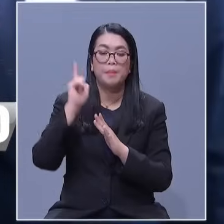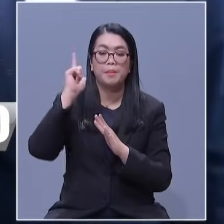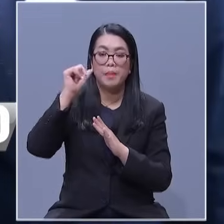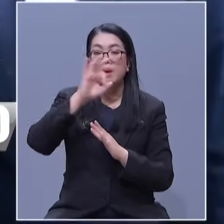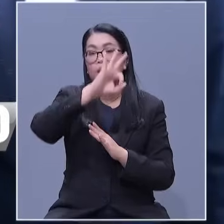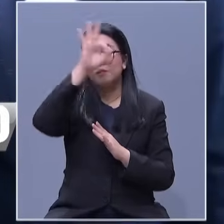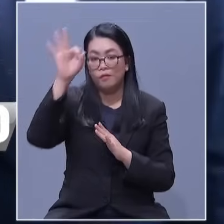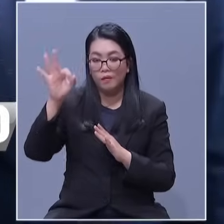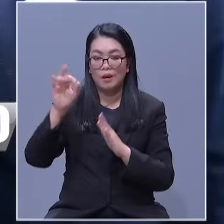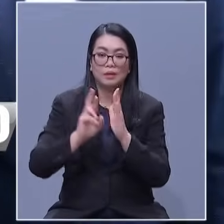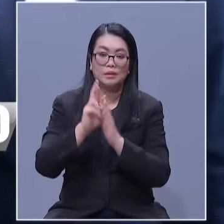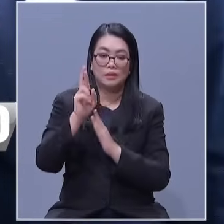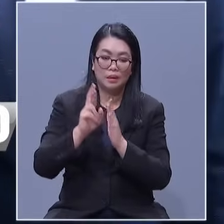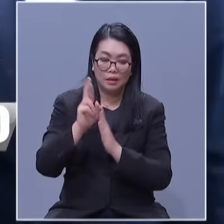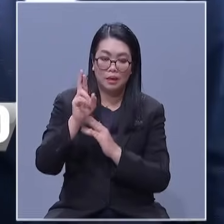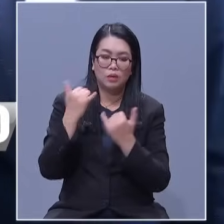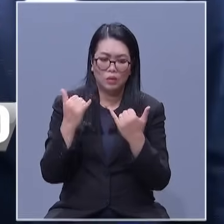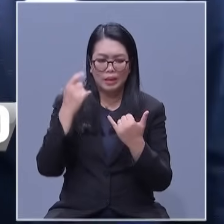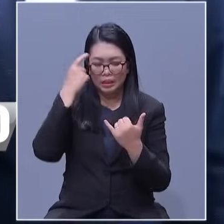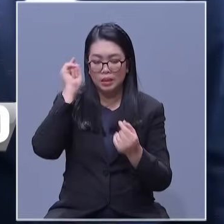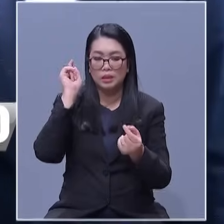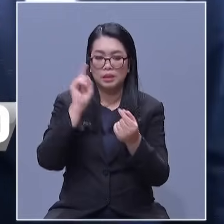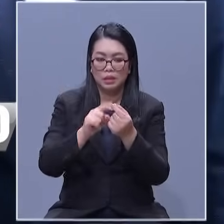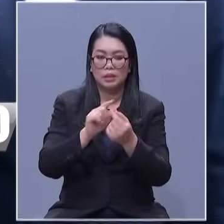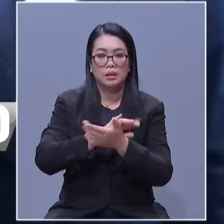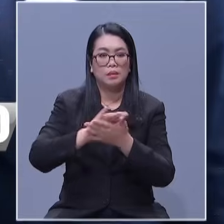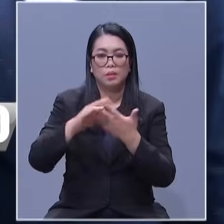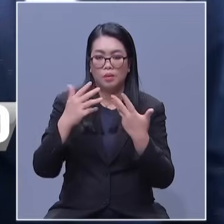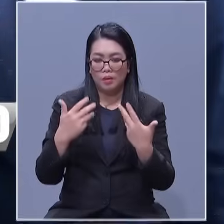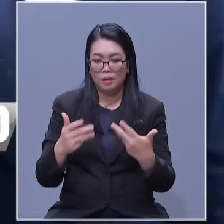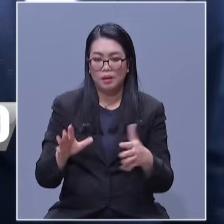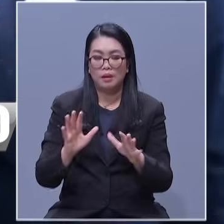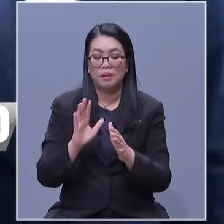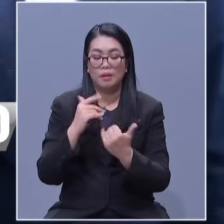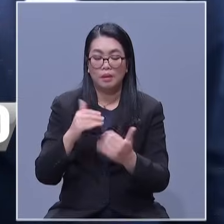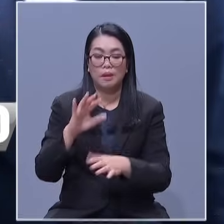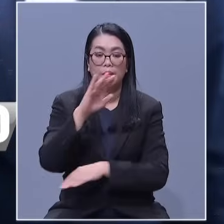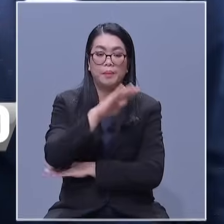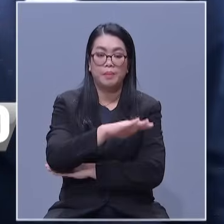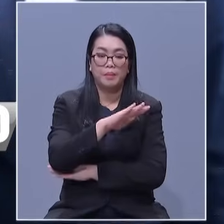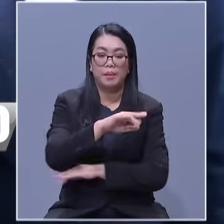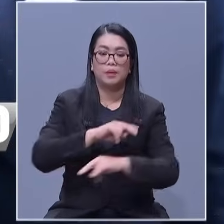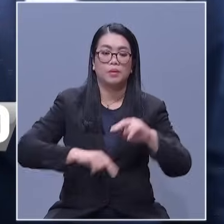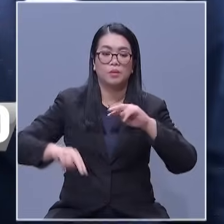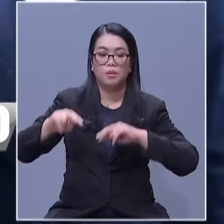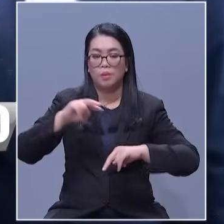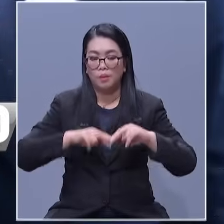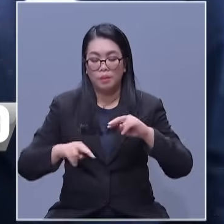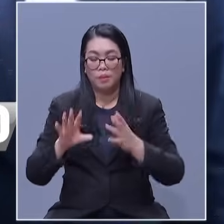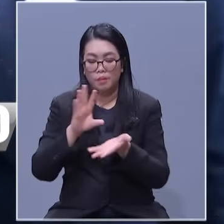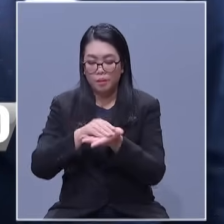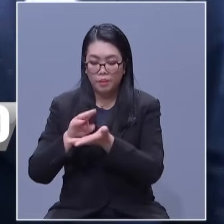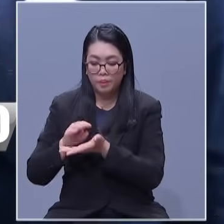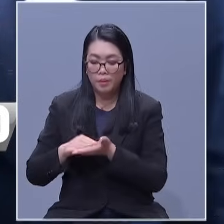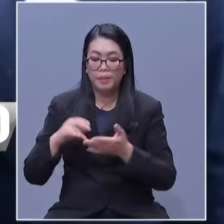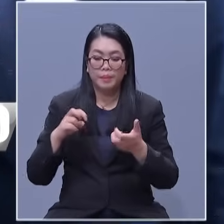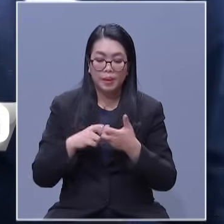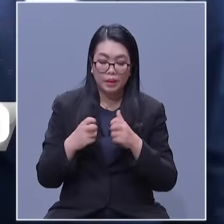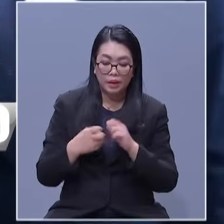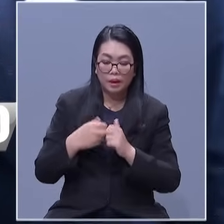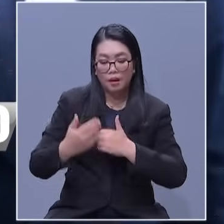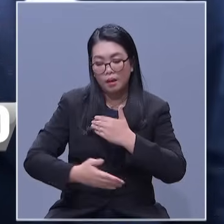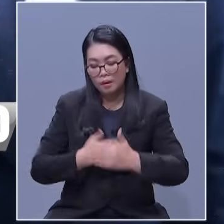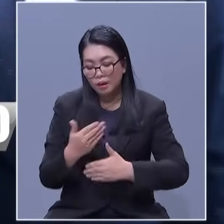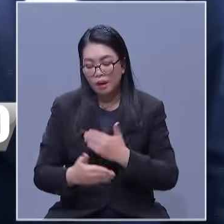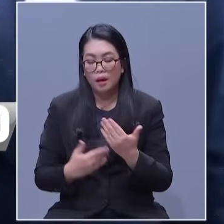น.ณตอนนี้ก็น่าจะถึงแล้วนะครับหลังจากนั้นช่วงบ่ายจะตรวจเยี่ยมและรับฟังปัญหาเรื่องการค้าชายแ